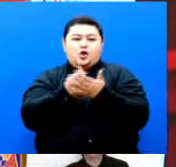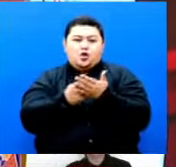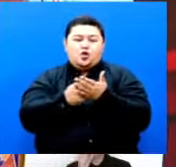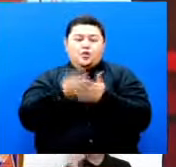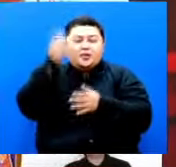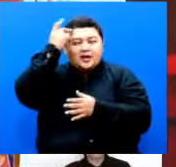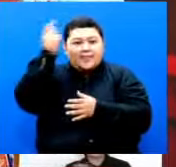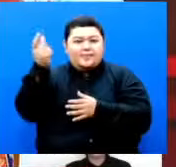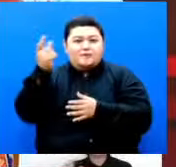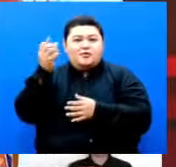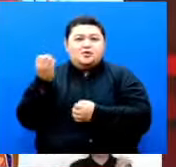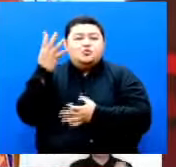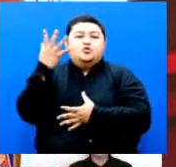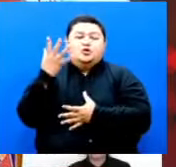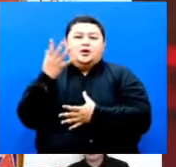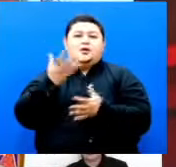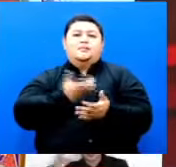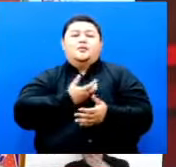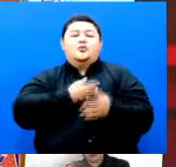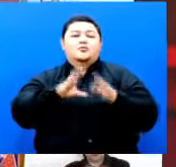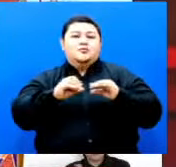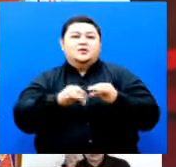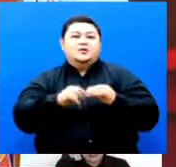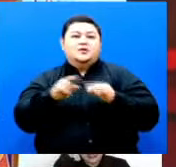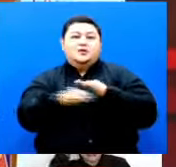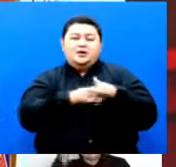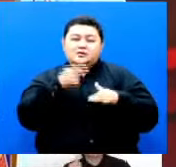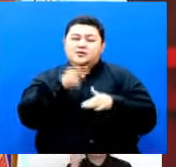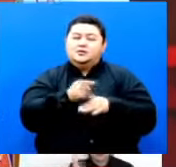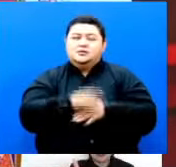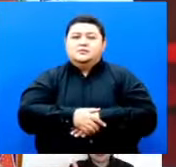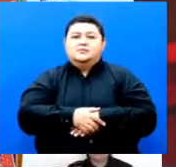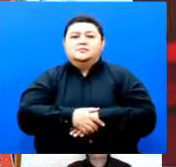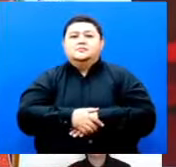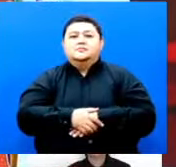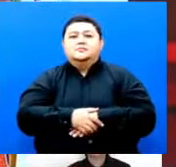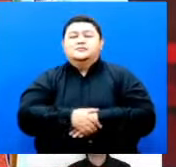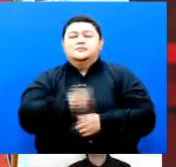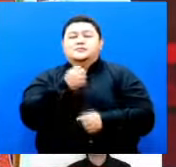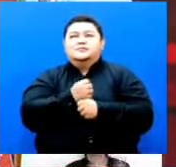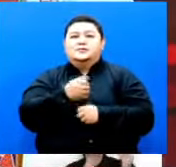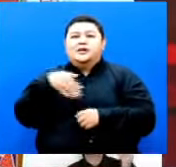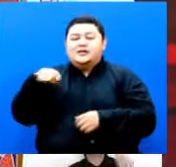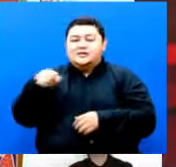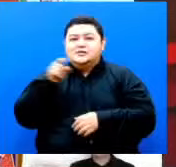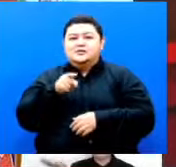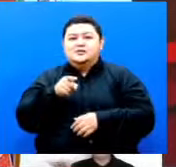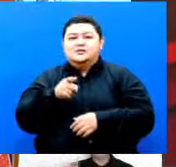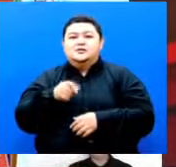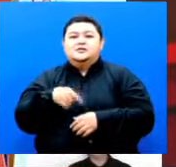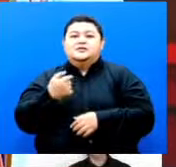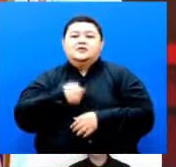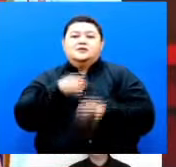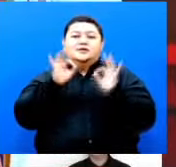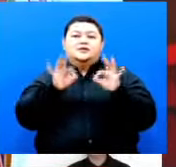dikembangkandanmerekabersediabekerja berdasarkanpotensitersebut.Karenasayadiajaritentang haliniolehanak-anaksaya